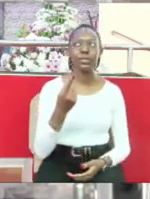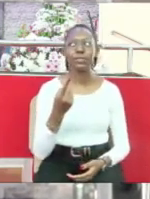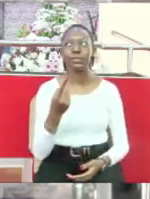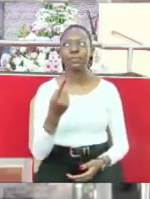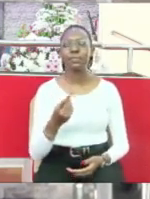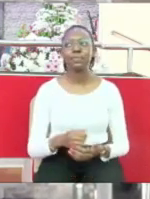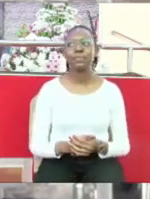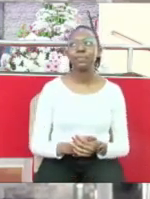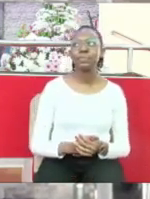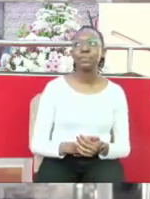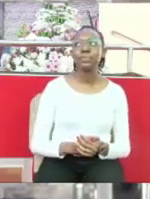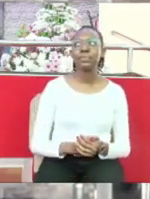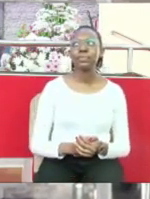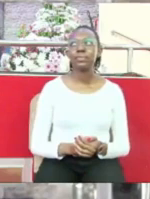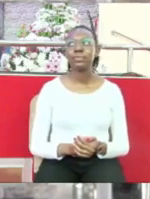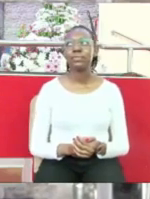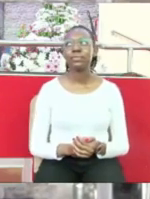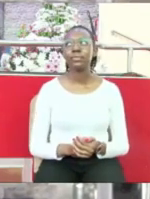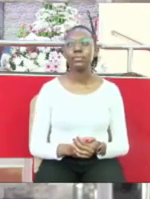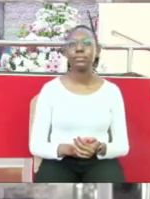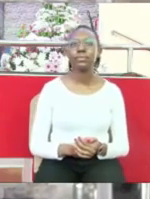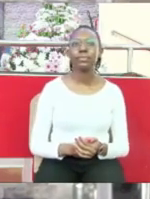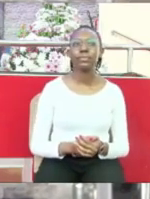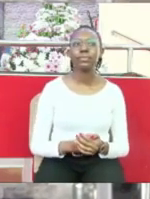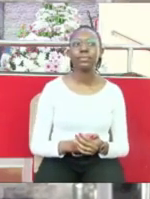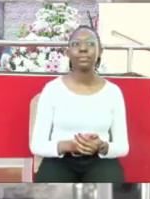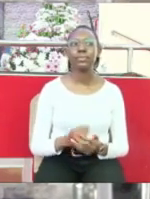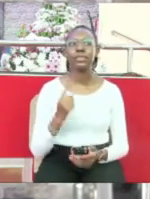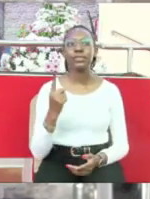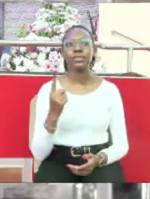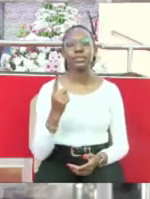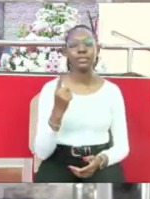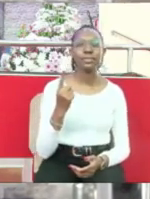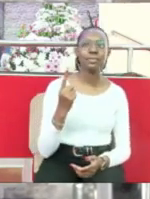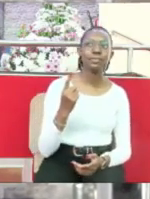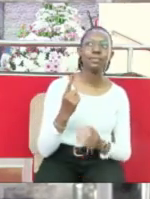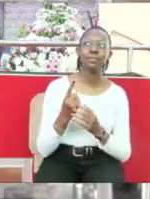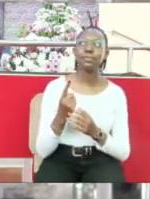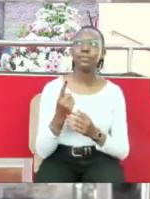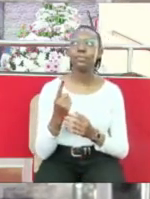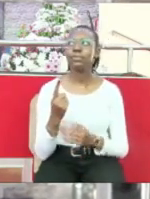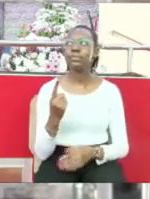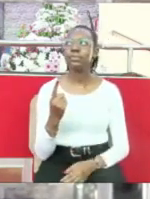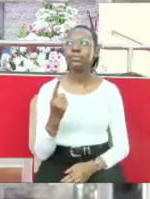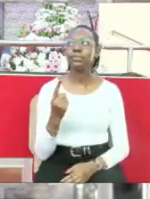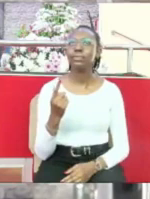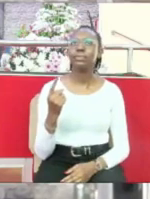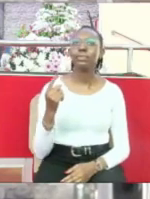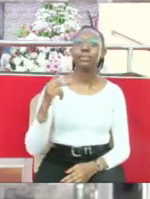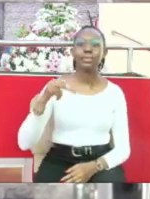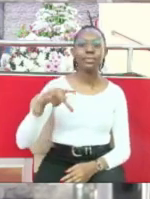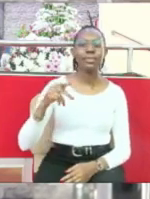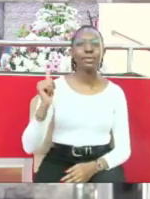na kumaliza. The first one, jambo la kwanza, is palm branches. Ni matawi ya